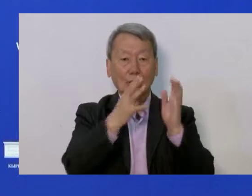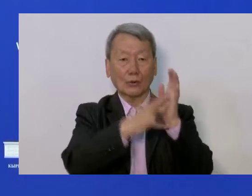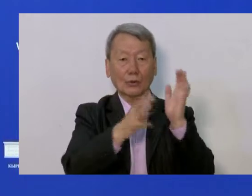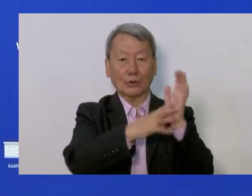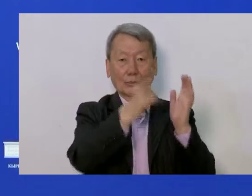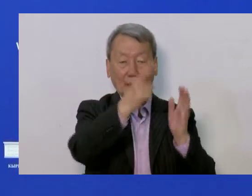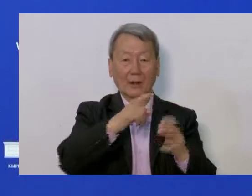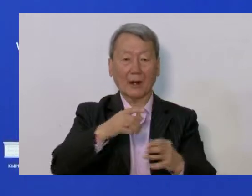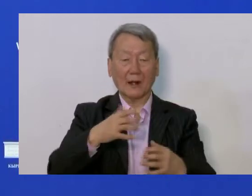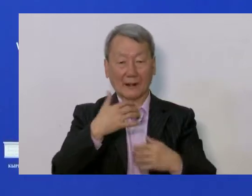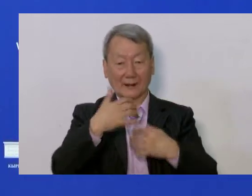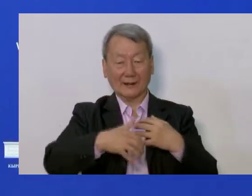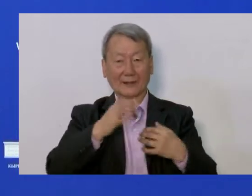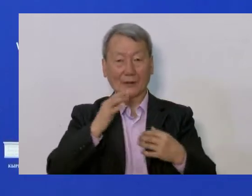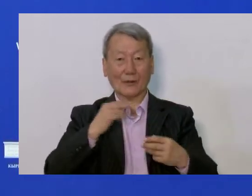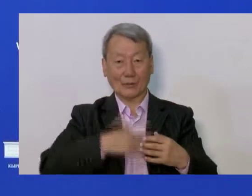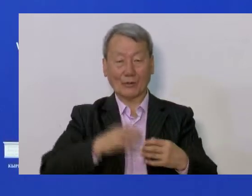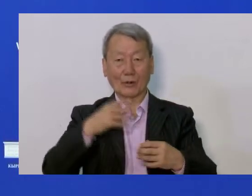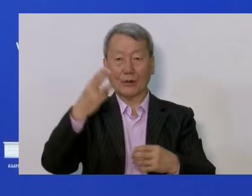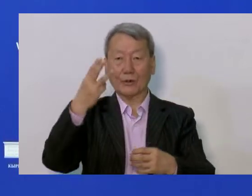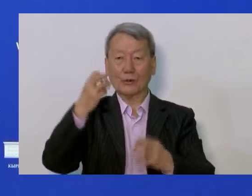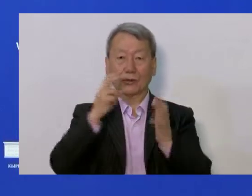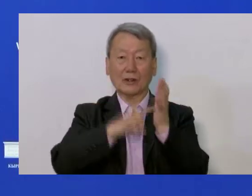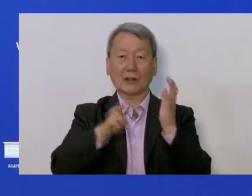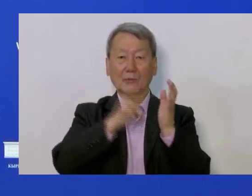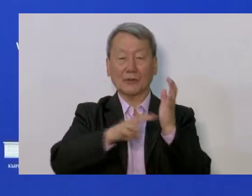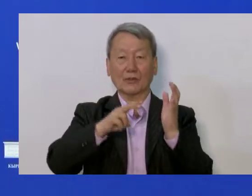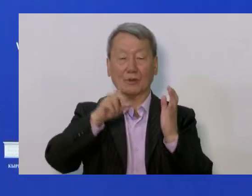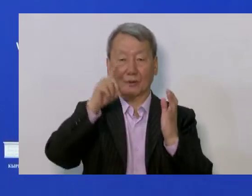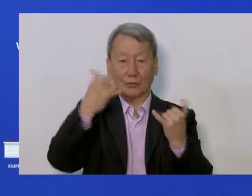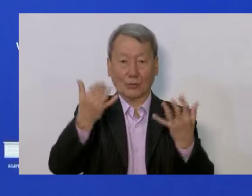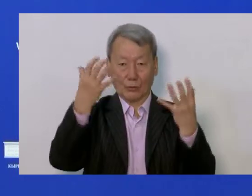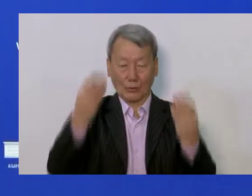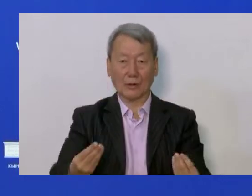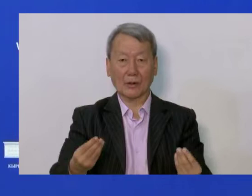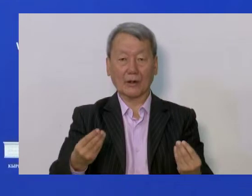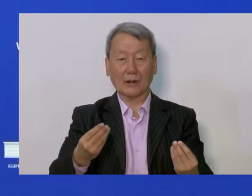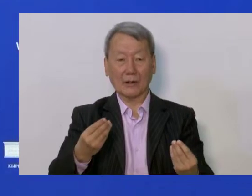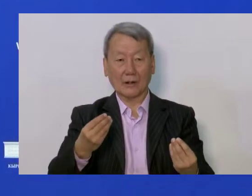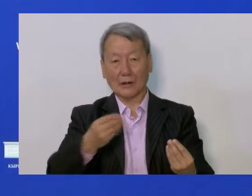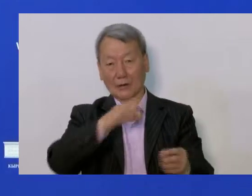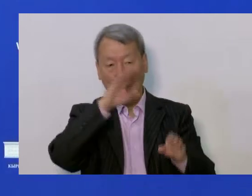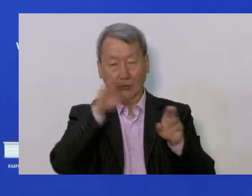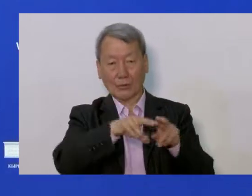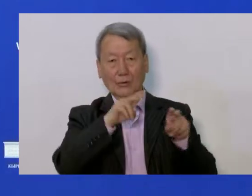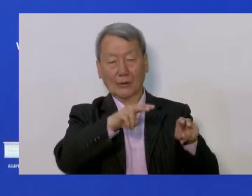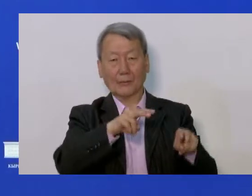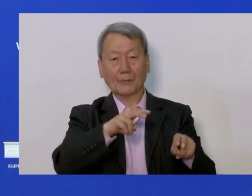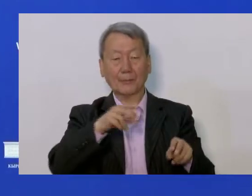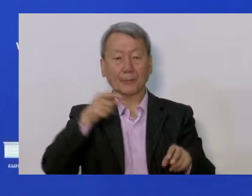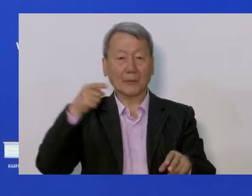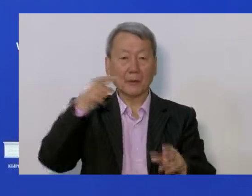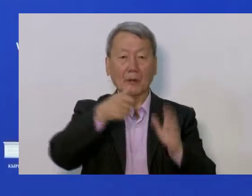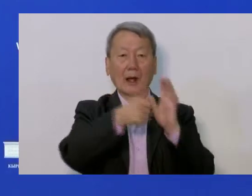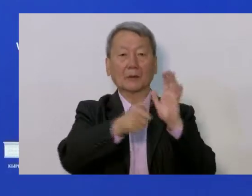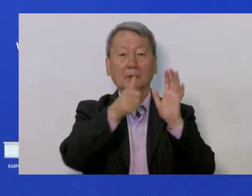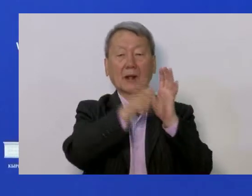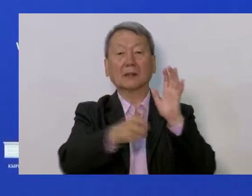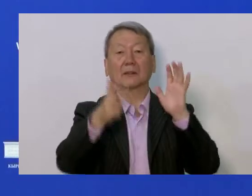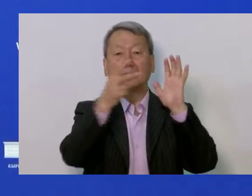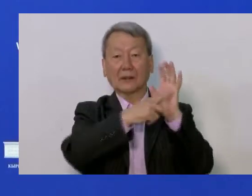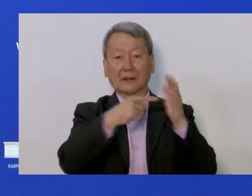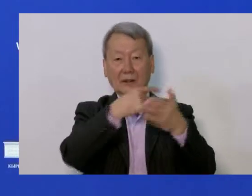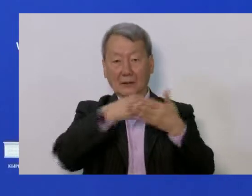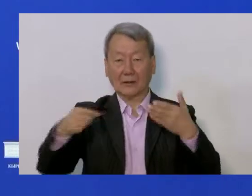91, канааттандыруу калыбында 370 бүгүнкү күндө ошо туруп атат. 1668